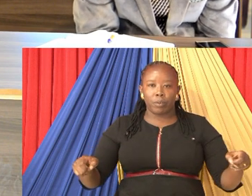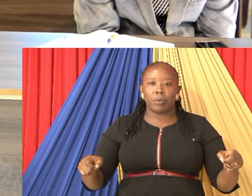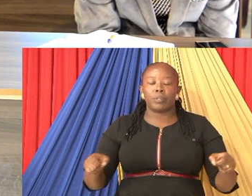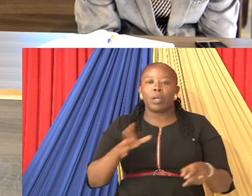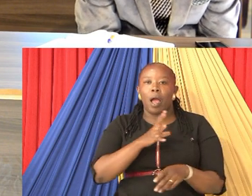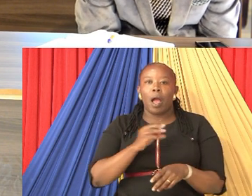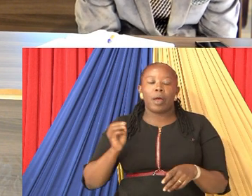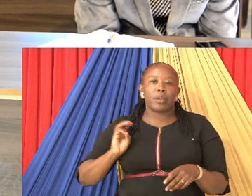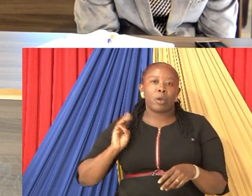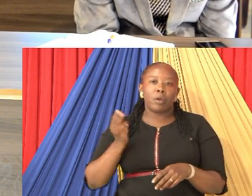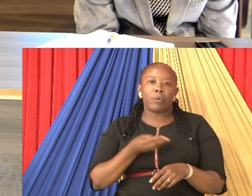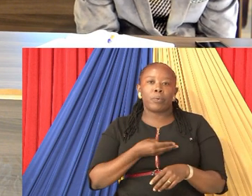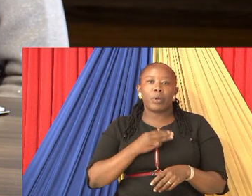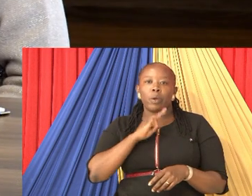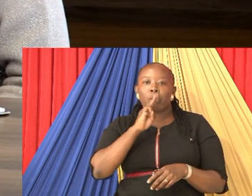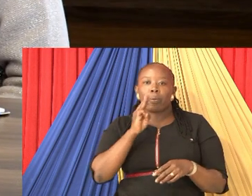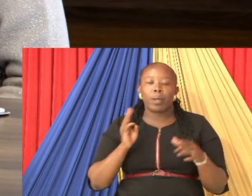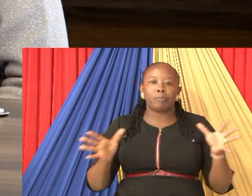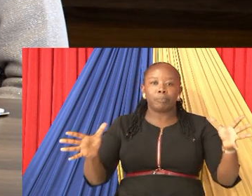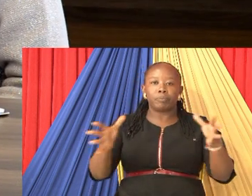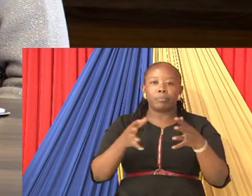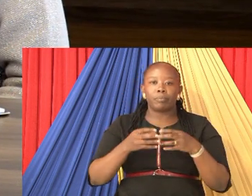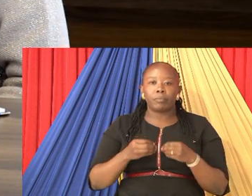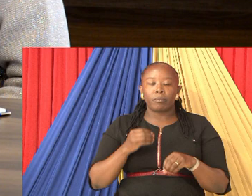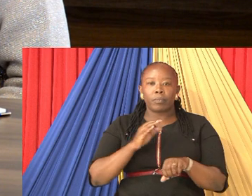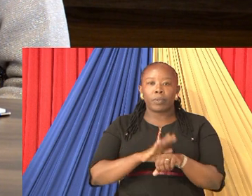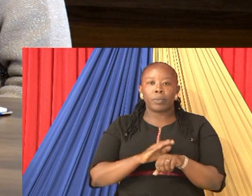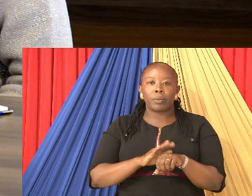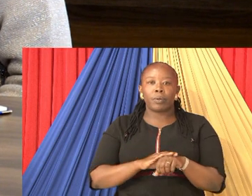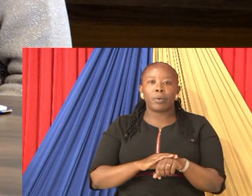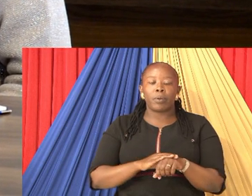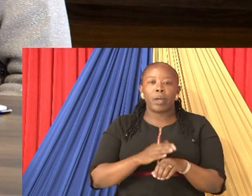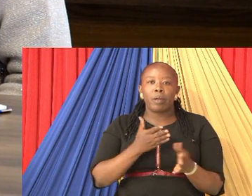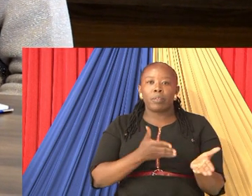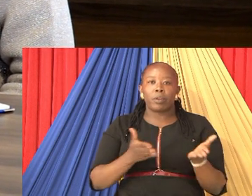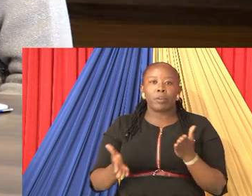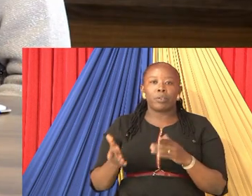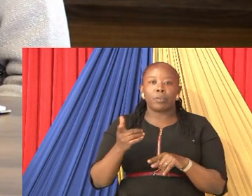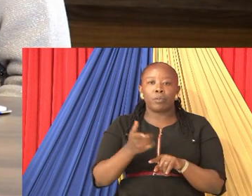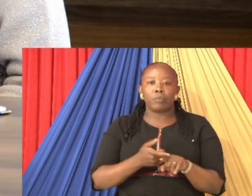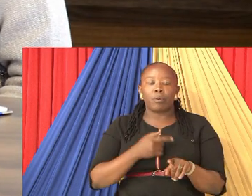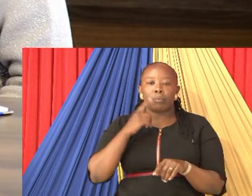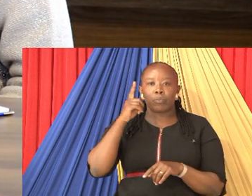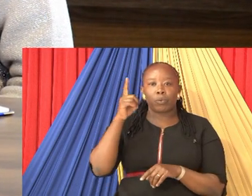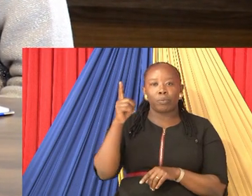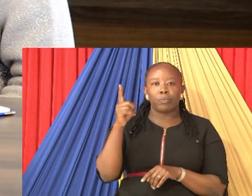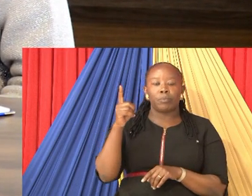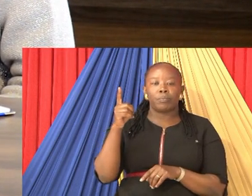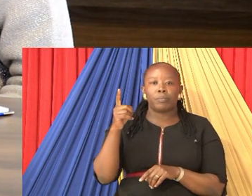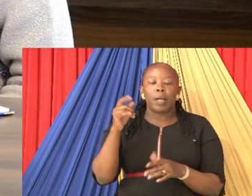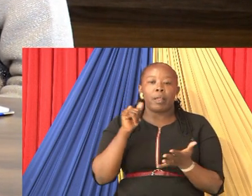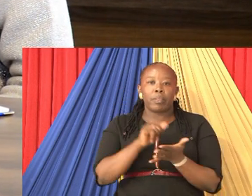tutapokea ama tutajipea nafasi na ruhusa ya kuingia mlangoni pako na mbele zako.